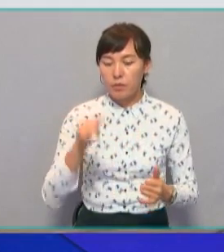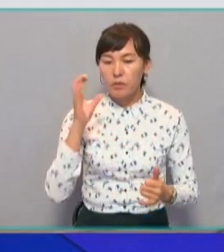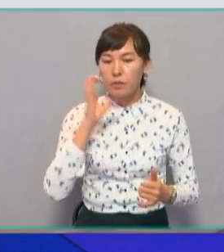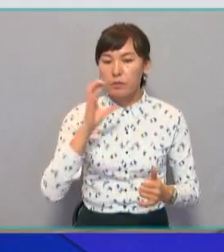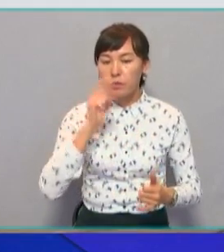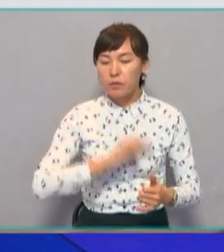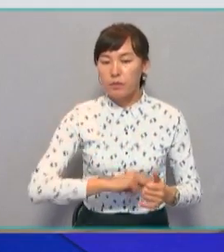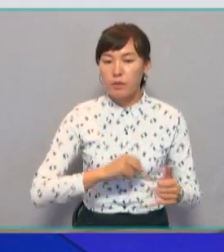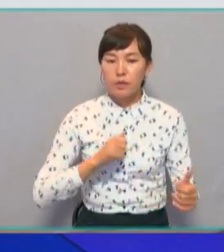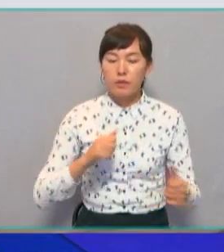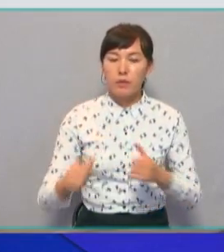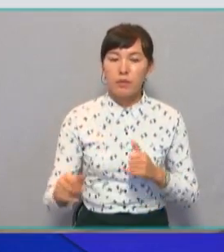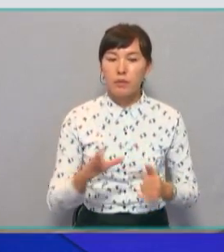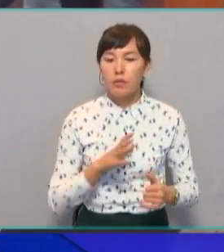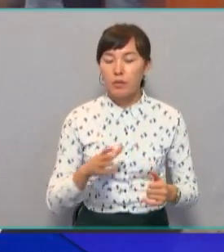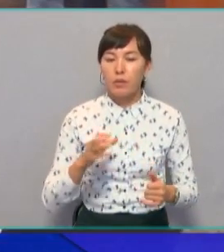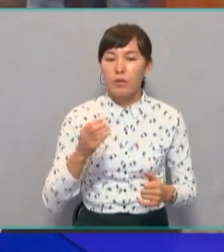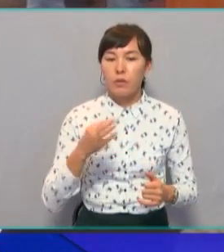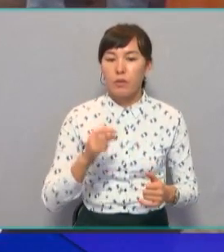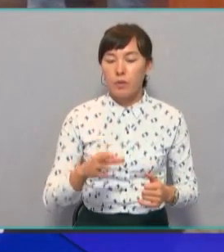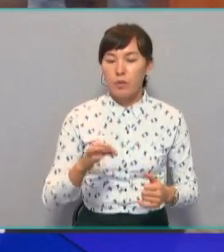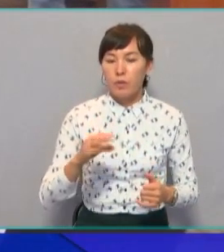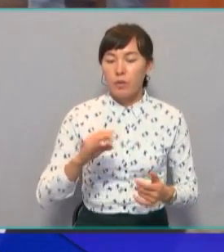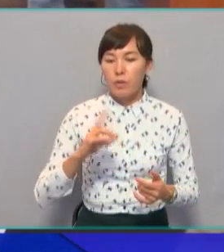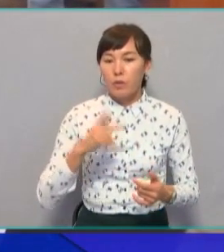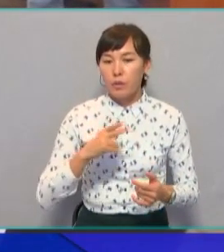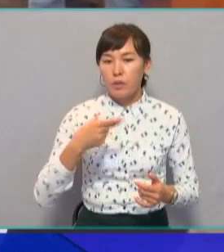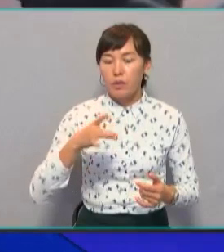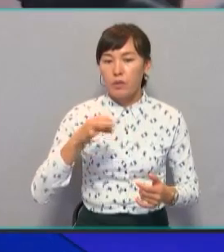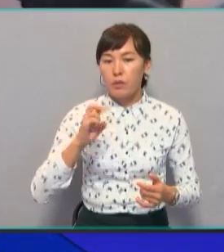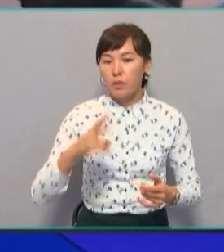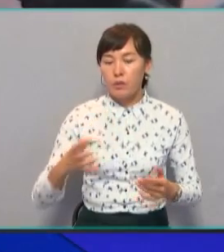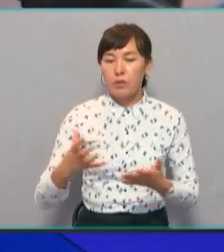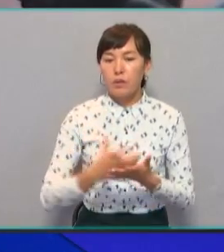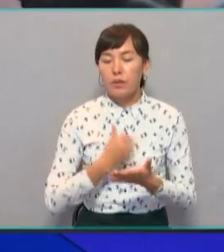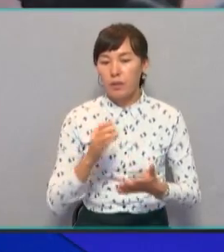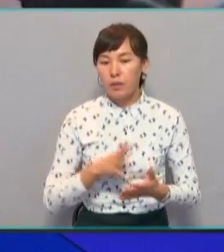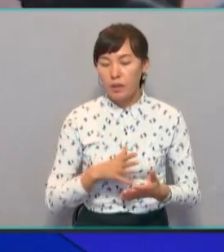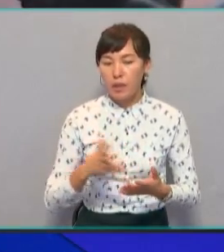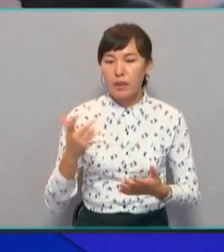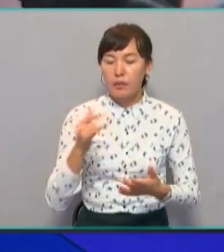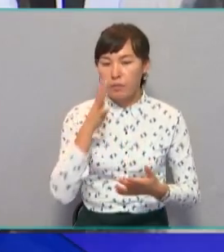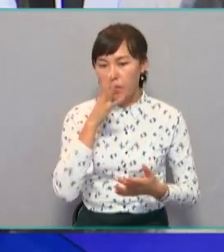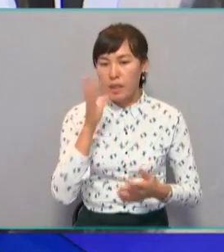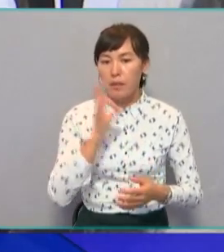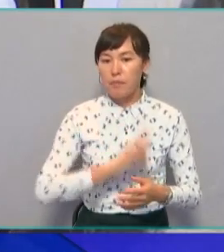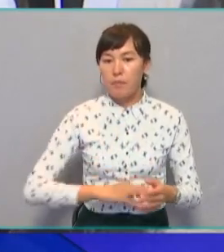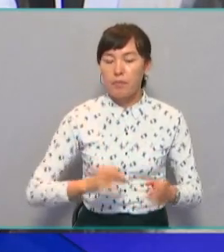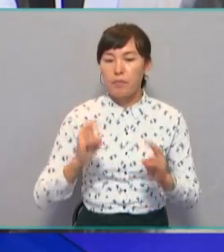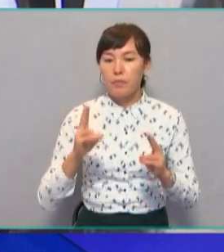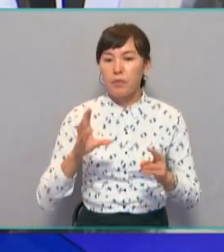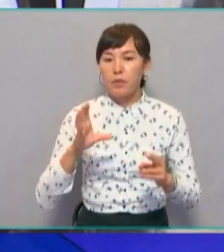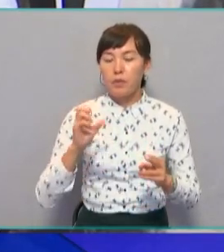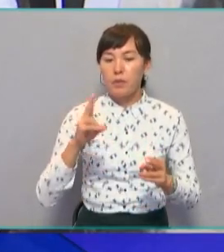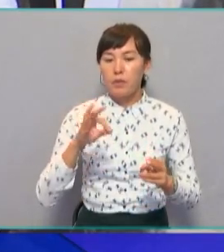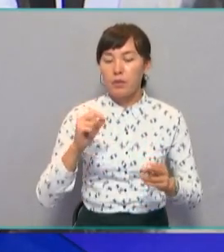суғару жұмысы автоматтандырылған. Шопандар отардан адасса дрон ұшырып түлігін тез табады. Ал санақ кезінде пайдаланатын арнайы